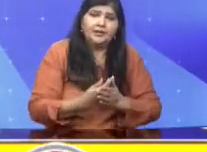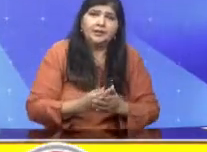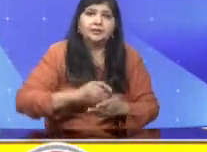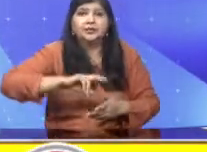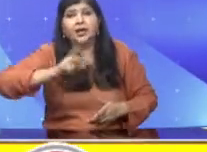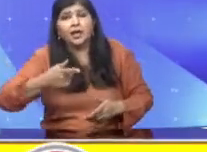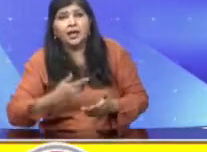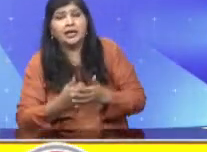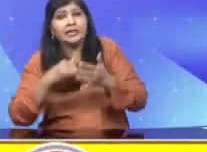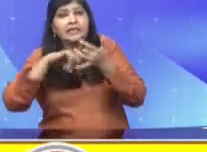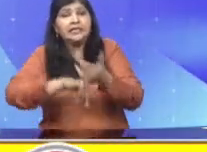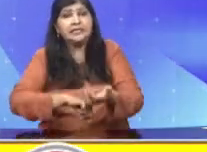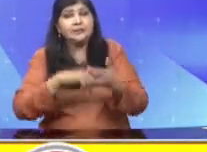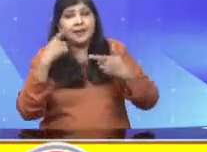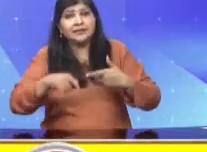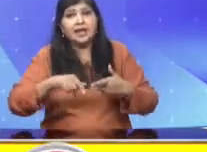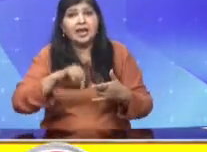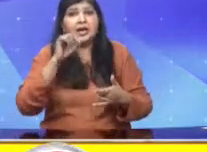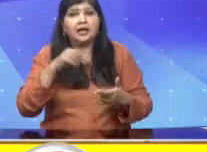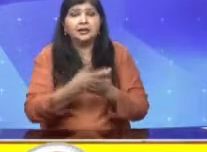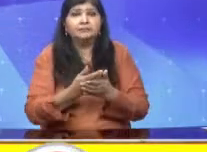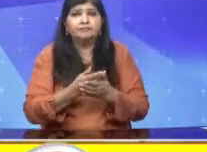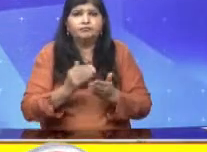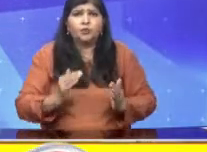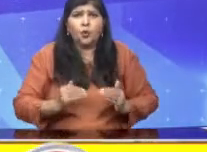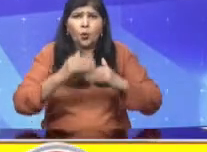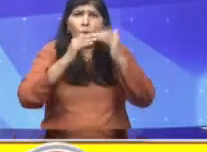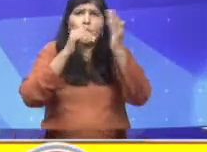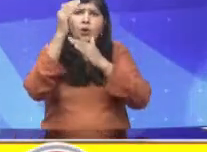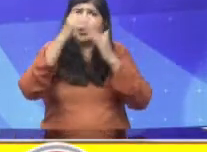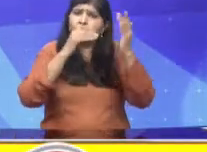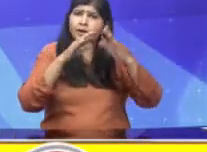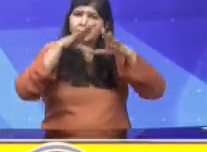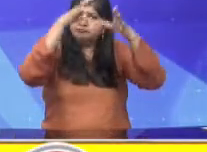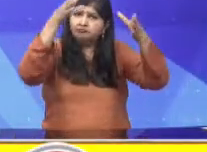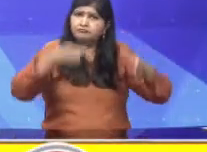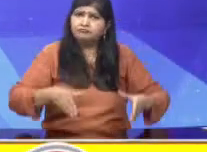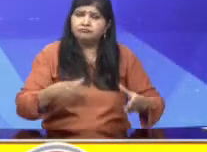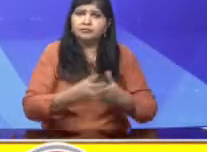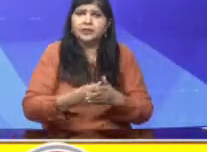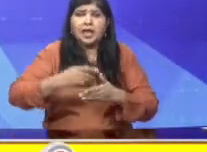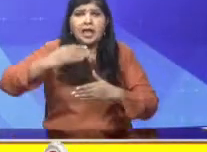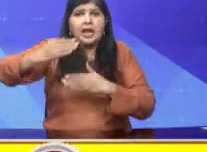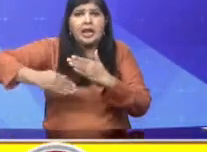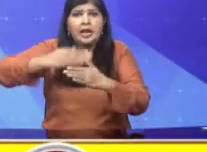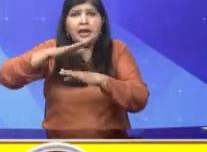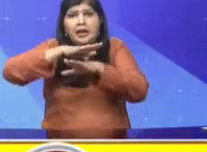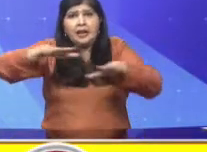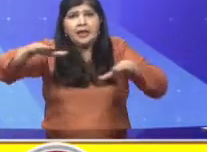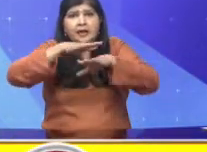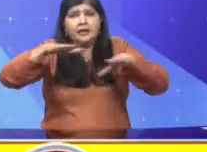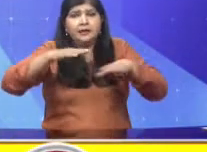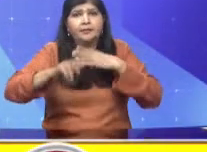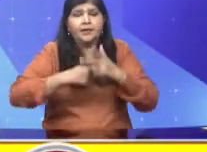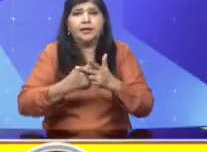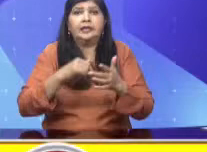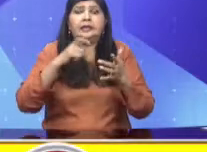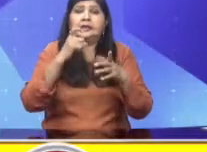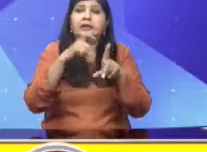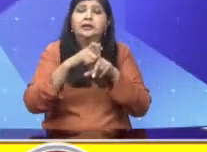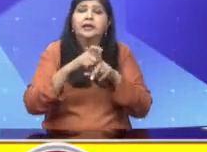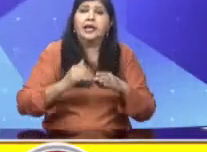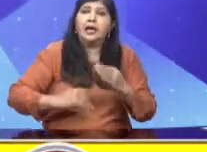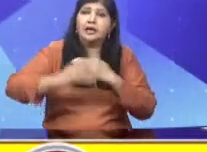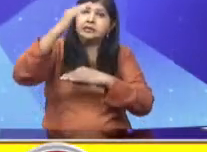फीर एक विशेश प्रकार के कॉंकरीट के माध्यम से लेयर बाय लेयर एक 3D स्ट्रक्चर फैब्रिकेट कर